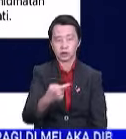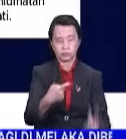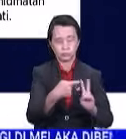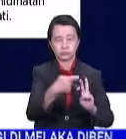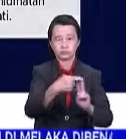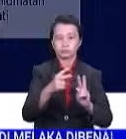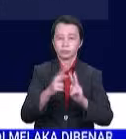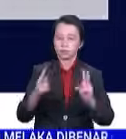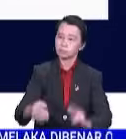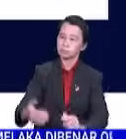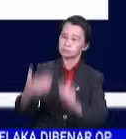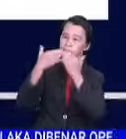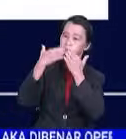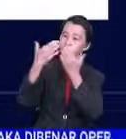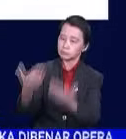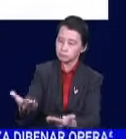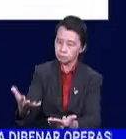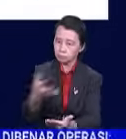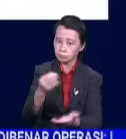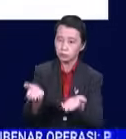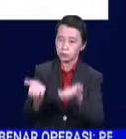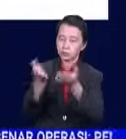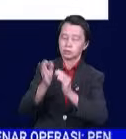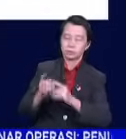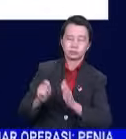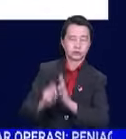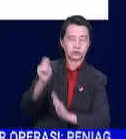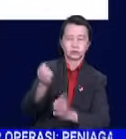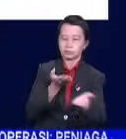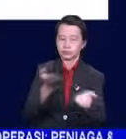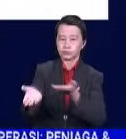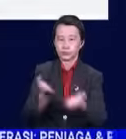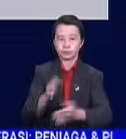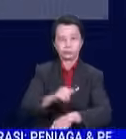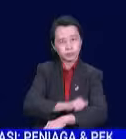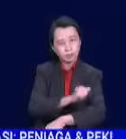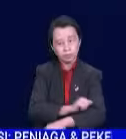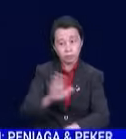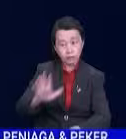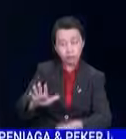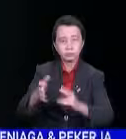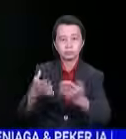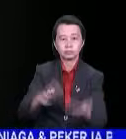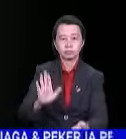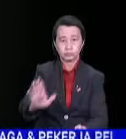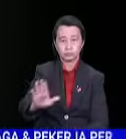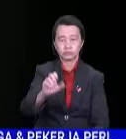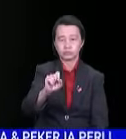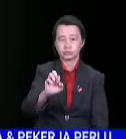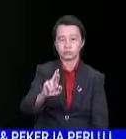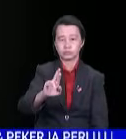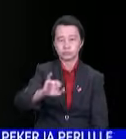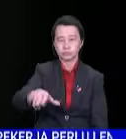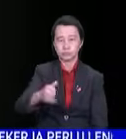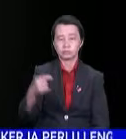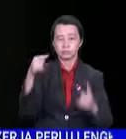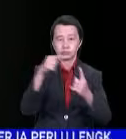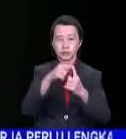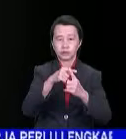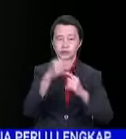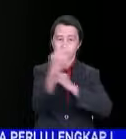berdua amat menghargai dan menjunjung tinggi Hikmat Bakti jasa setiap ngebanan oleh HAM kepada